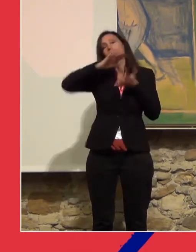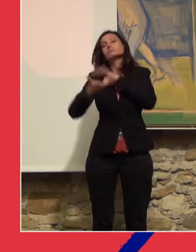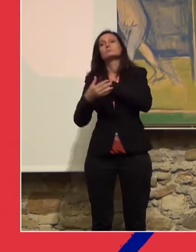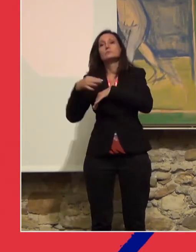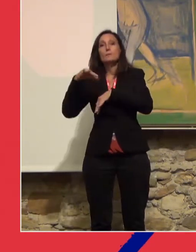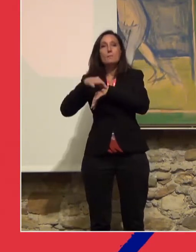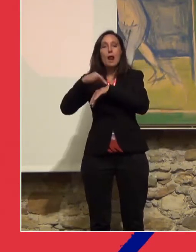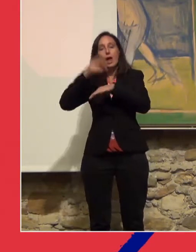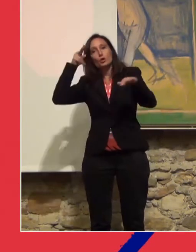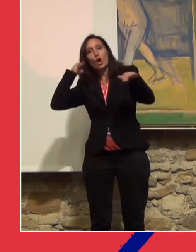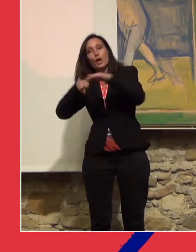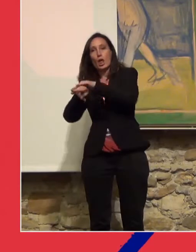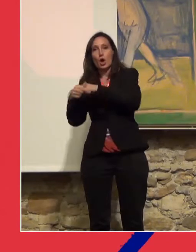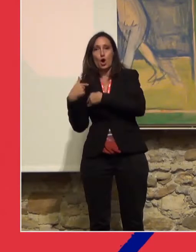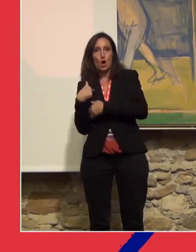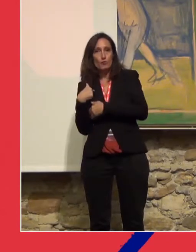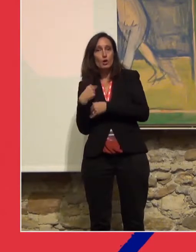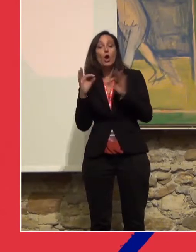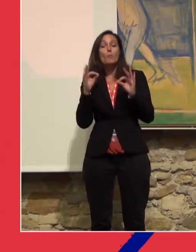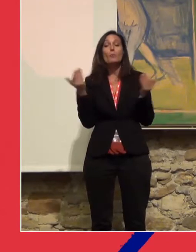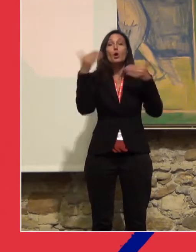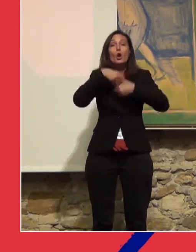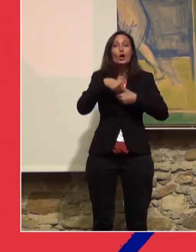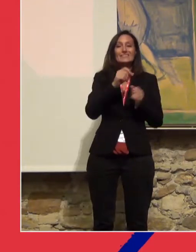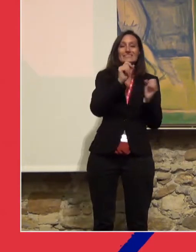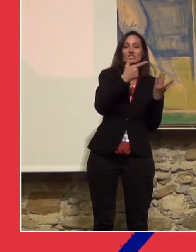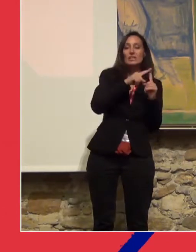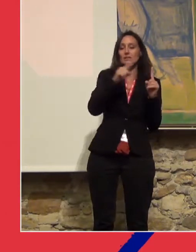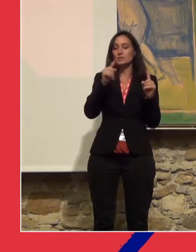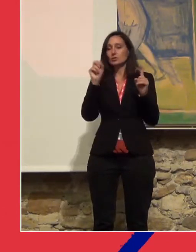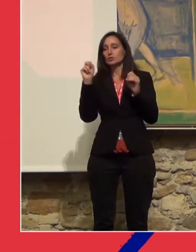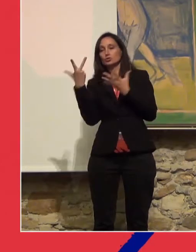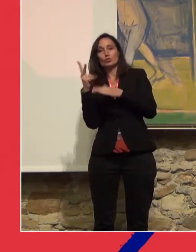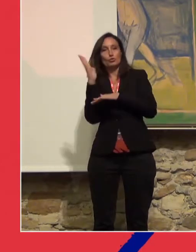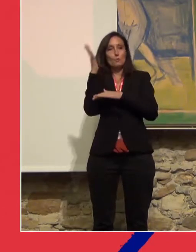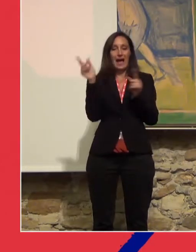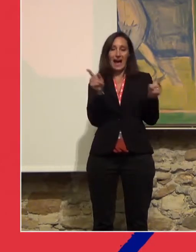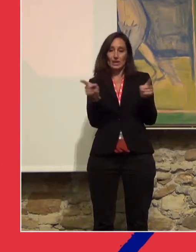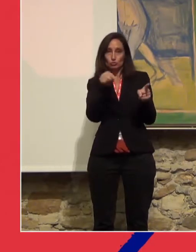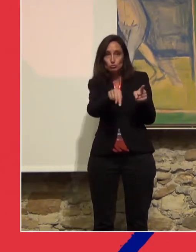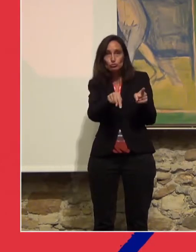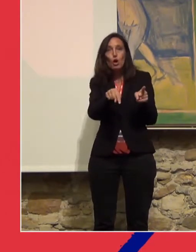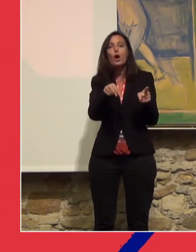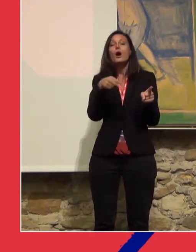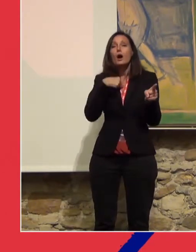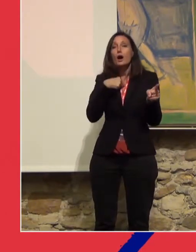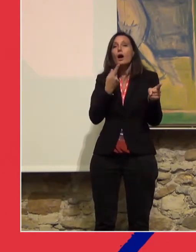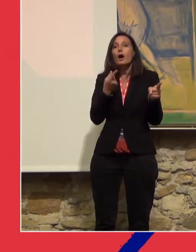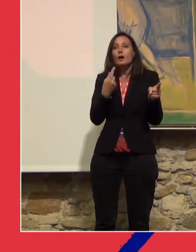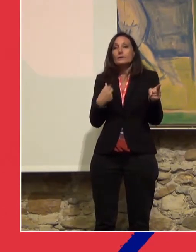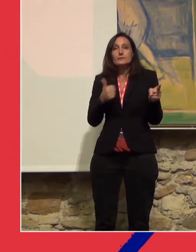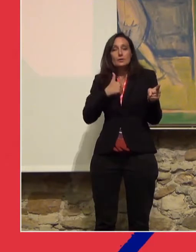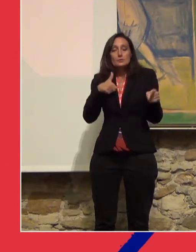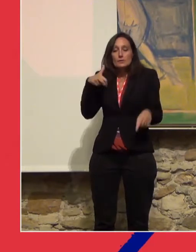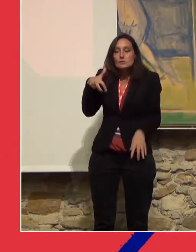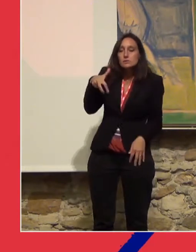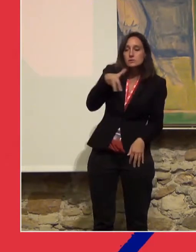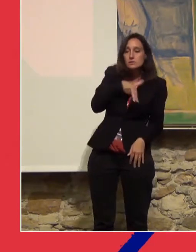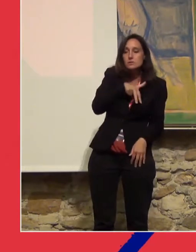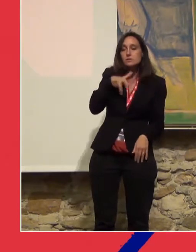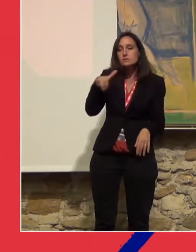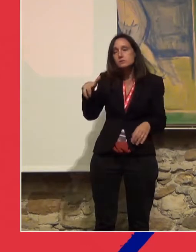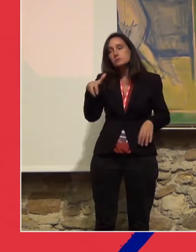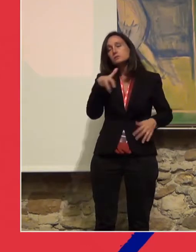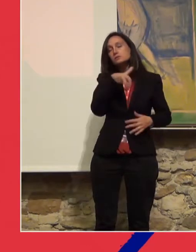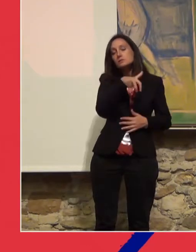il 17 e il 18 marzo, camminavo a fatica verso il pronto soccorso dell'ospedale, arrancavo.